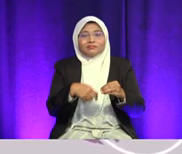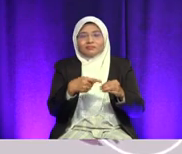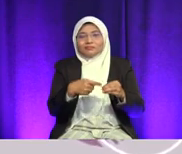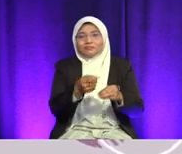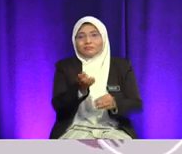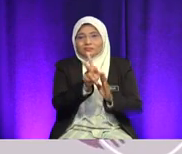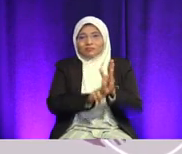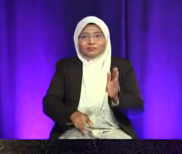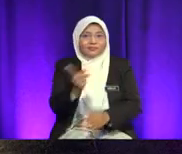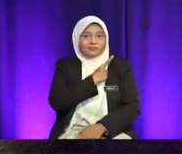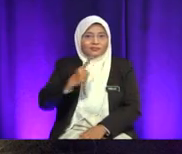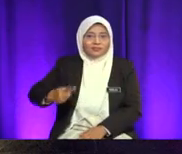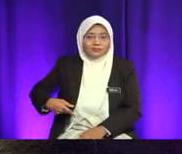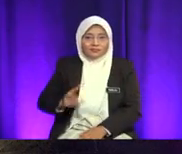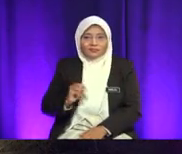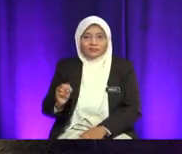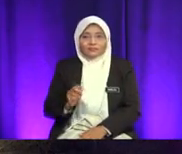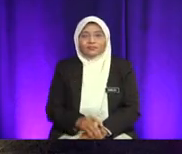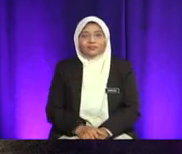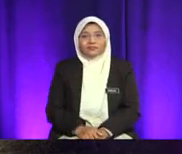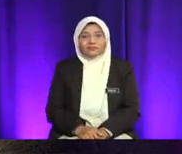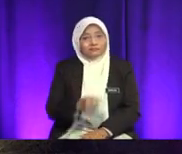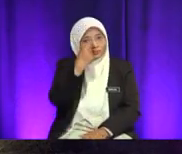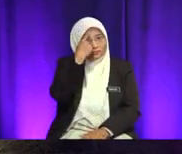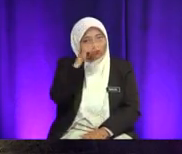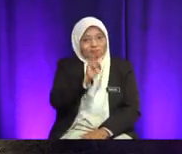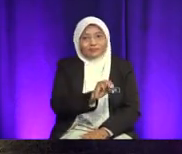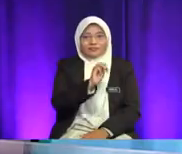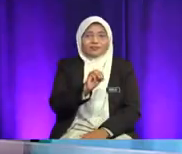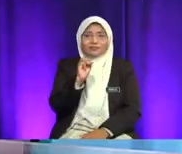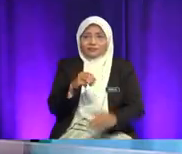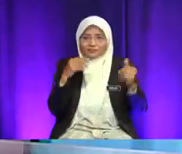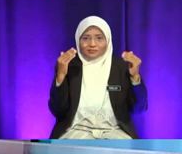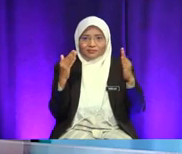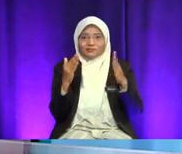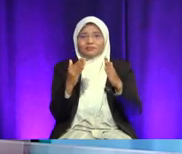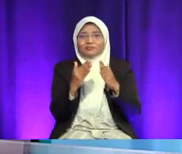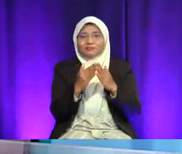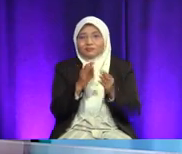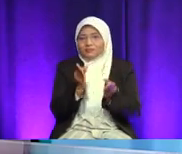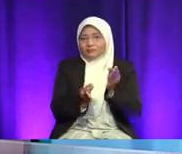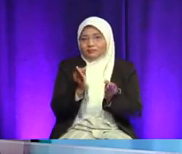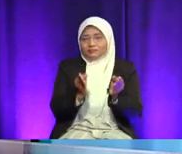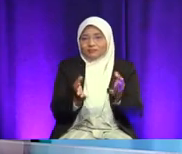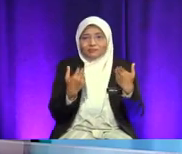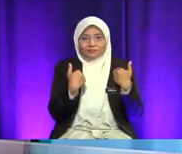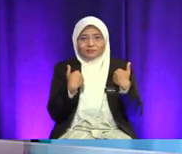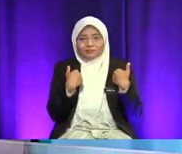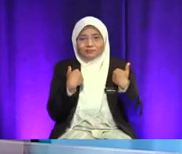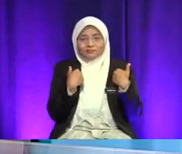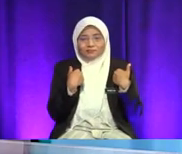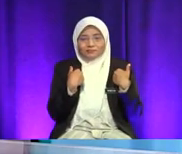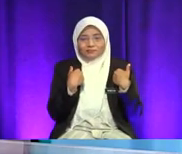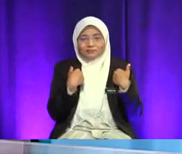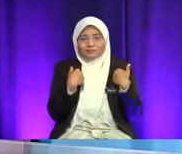Cikgu dan untuk murid-murid yang berada di rumah kalaulah sekiranya mereka nah melakukan ataupun membuat latihan pengukuhan